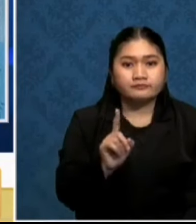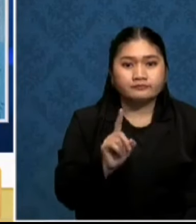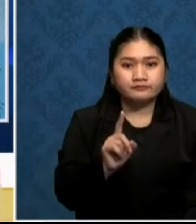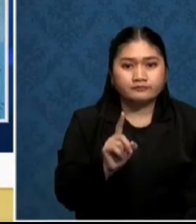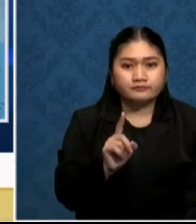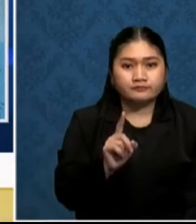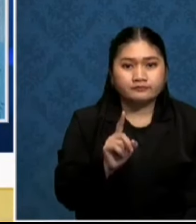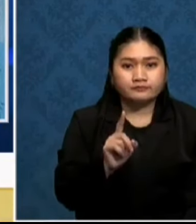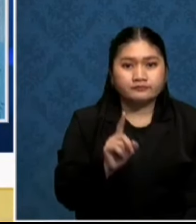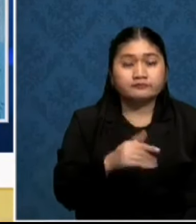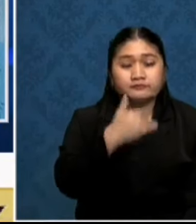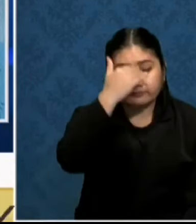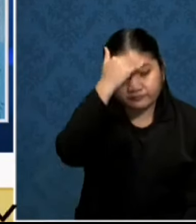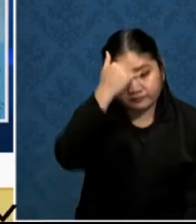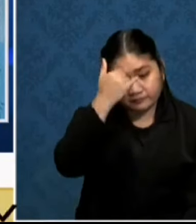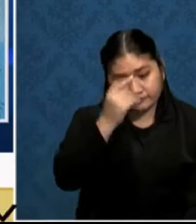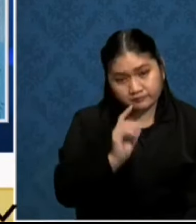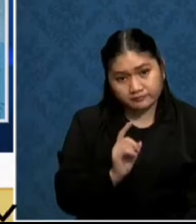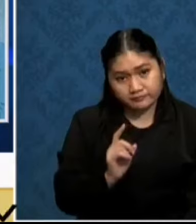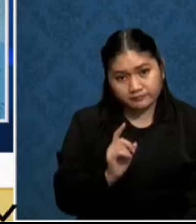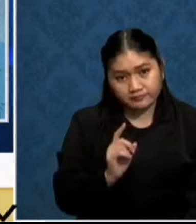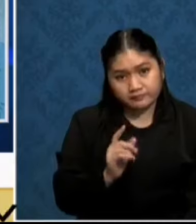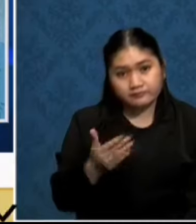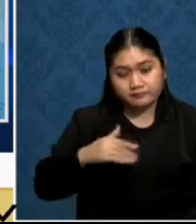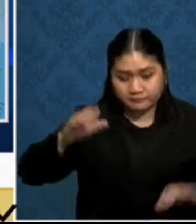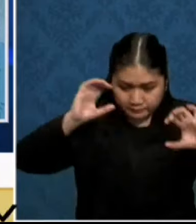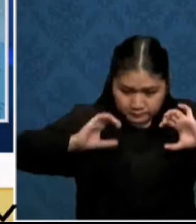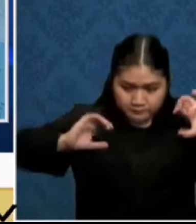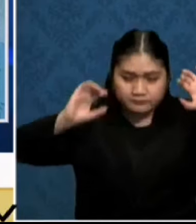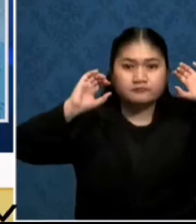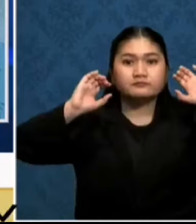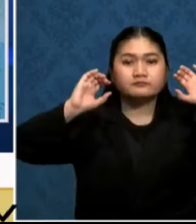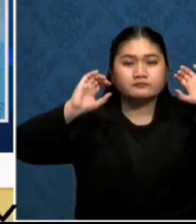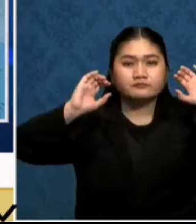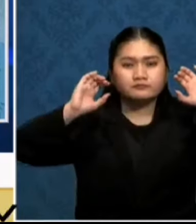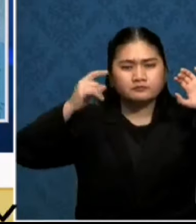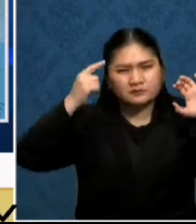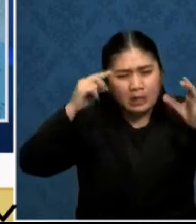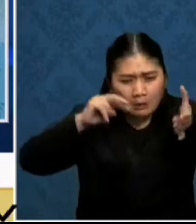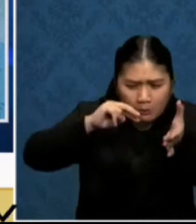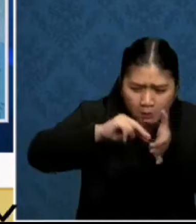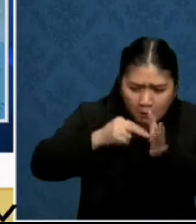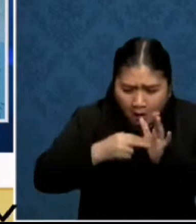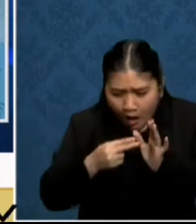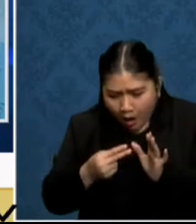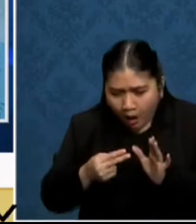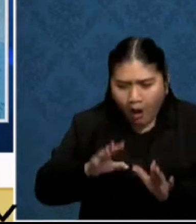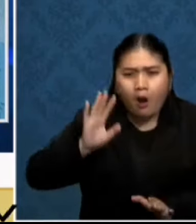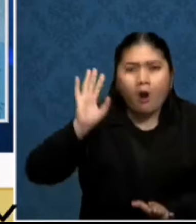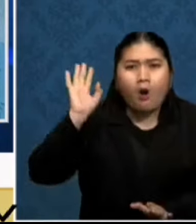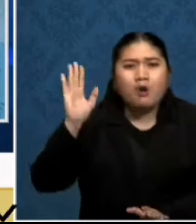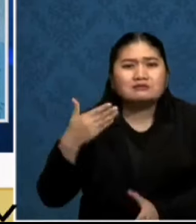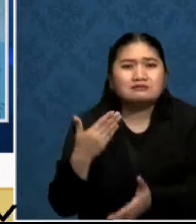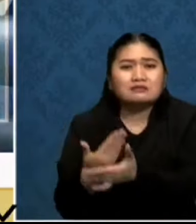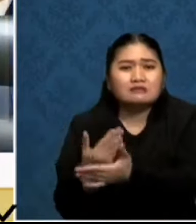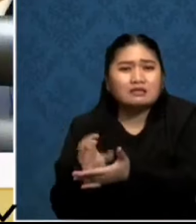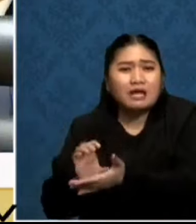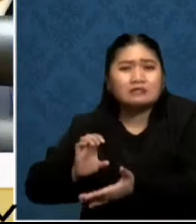ทำทำไมรัฐบาลไปตีความว่าเป็นรายจ่ายลงทุน